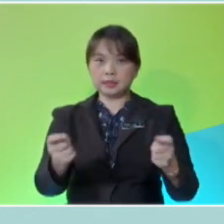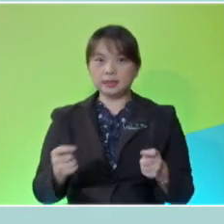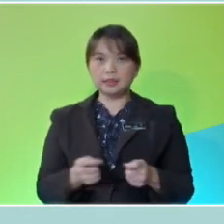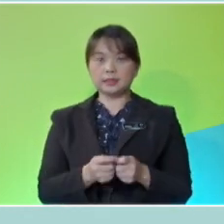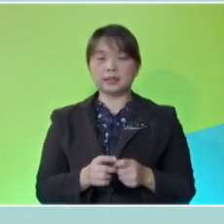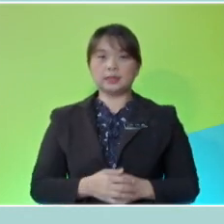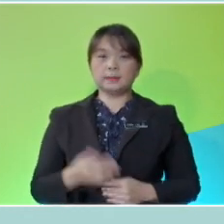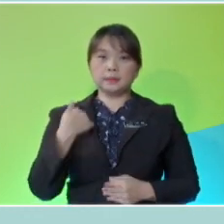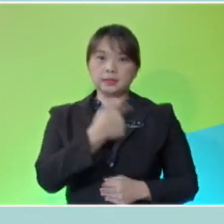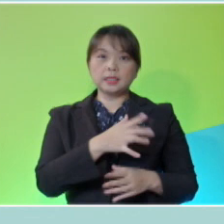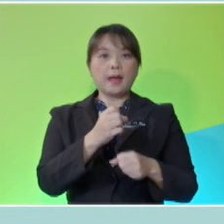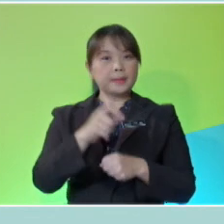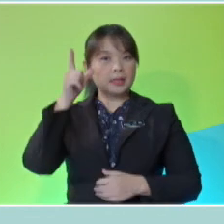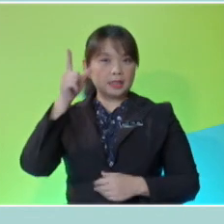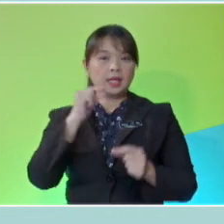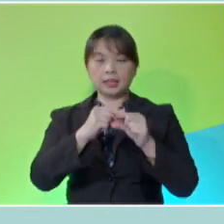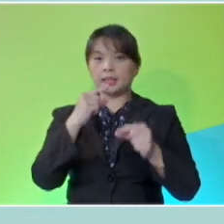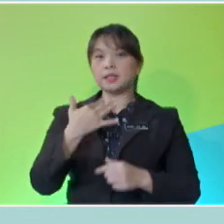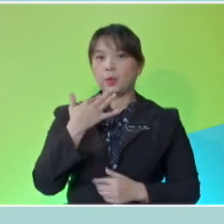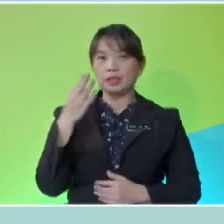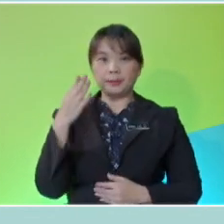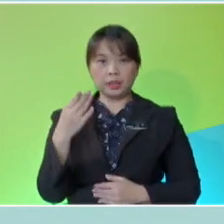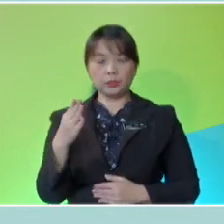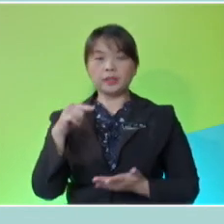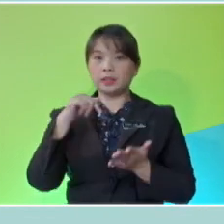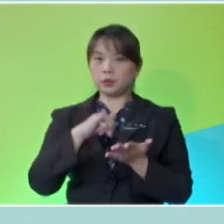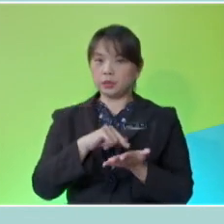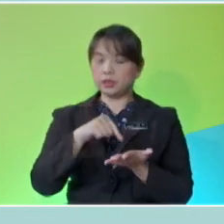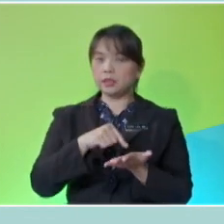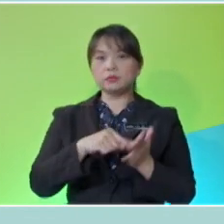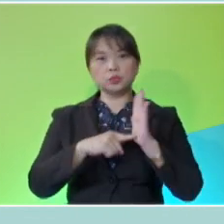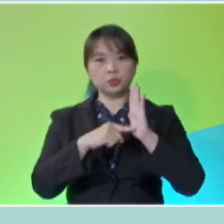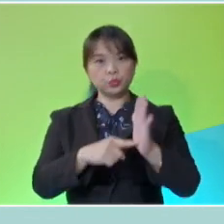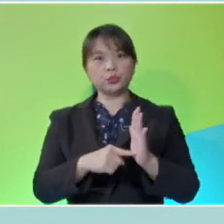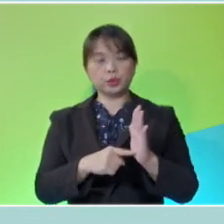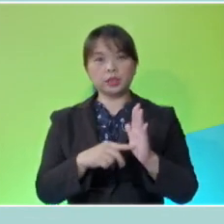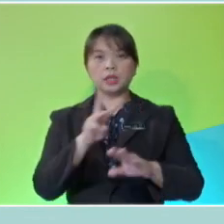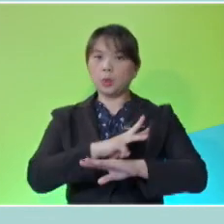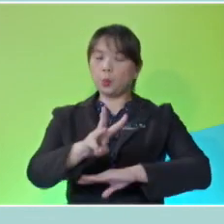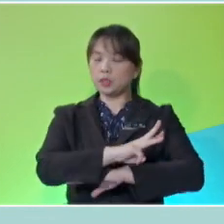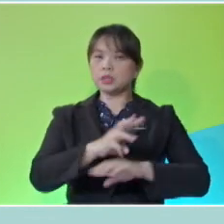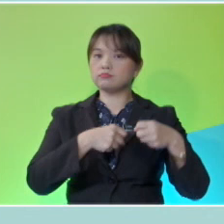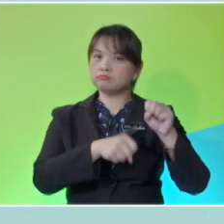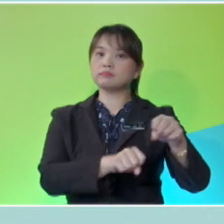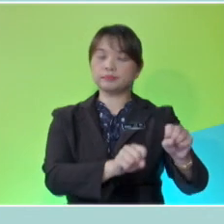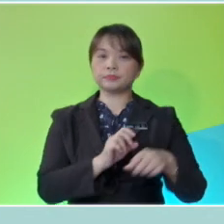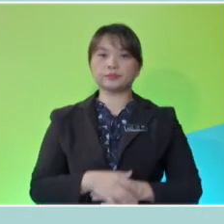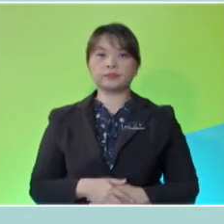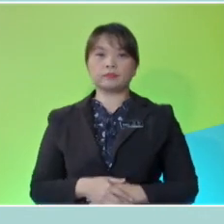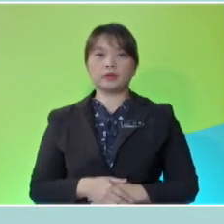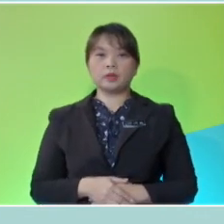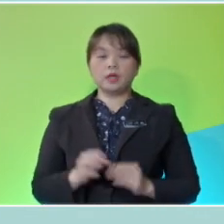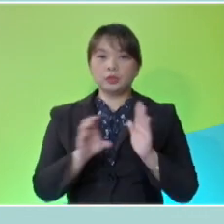lihat di sini garisan berwarna biru oke itu menunjukkan kawasan bersaliran Oke contoh